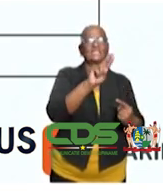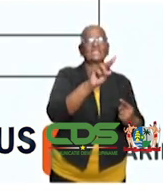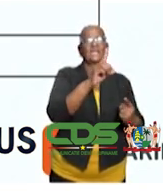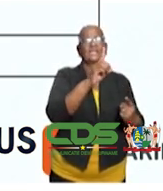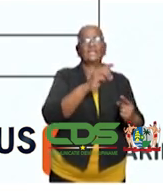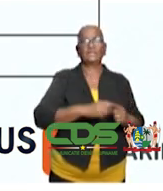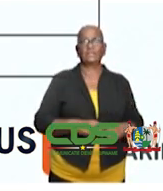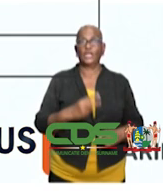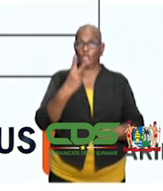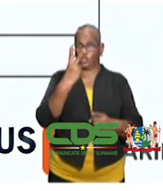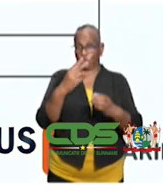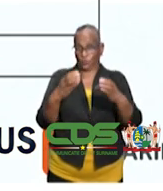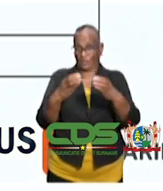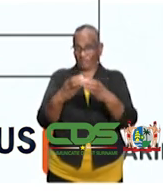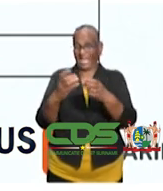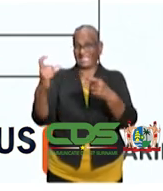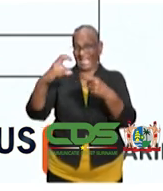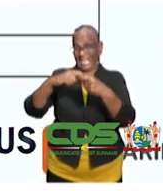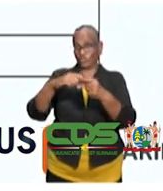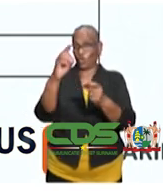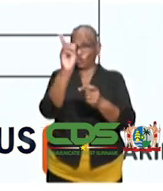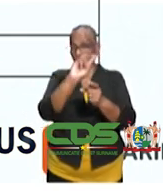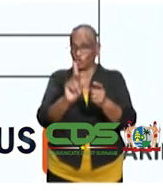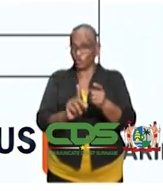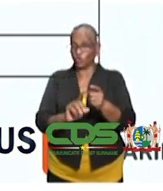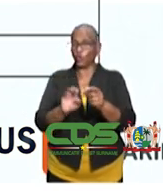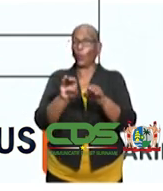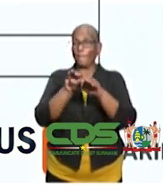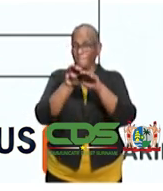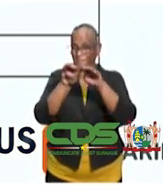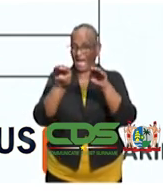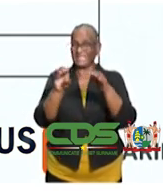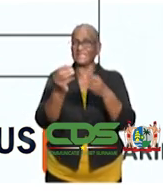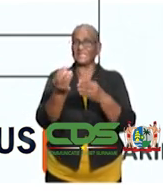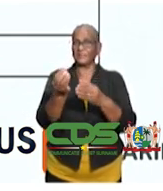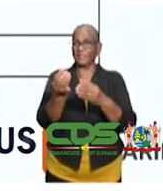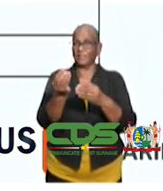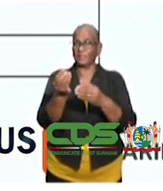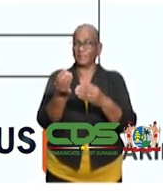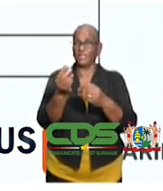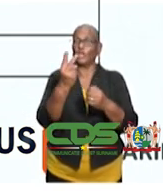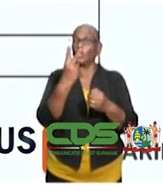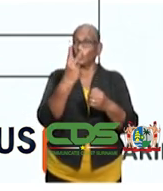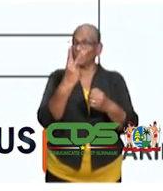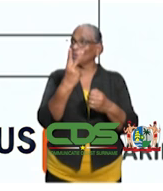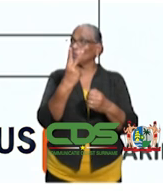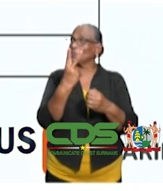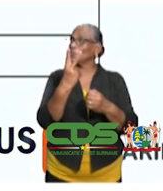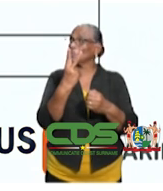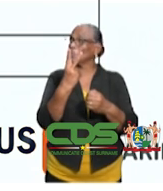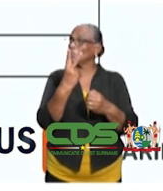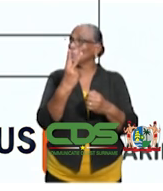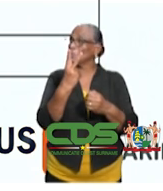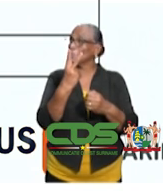De 2-fase aansluitingen die zullen een basistarief hebben van 357 SRD.